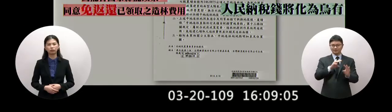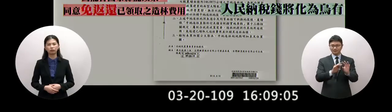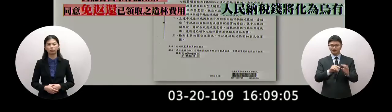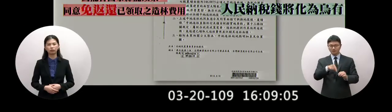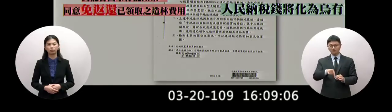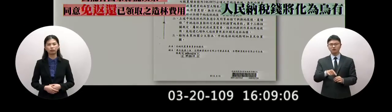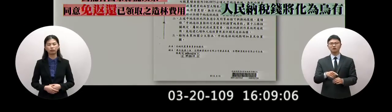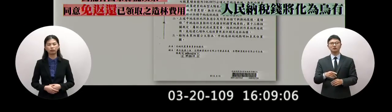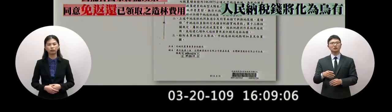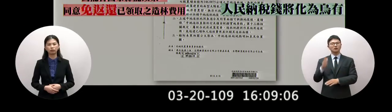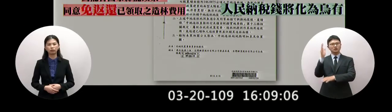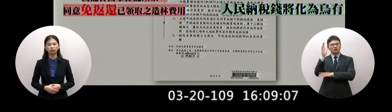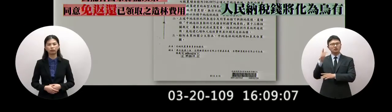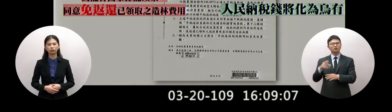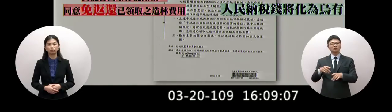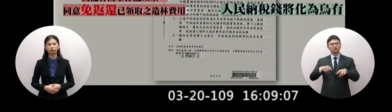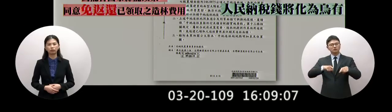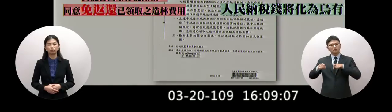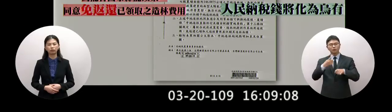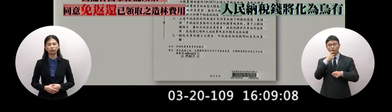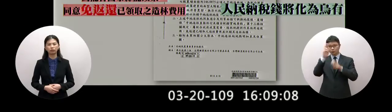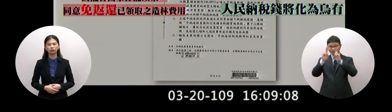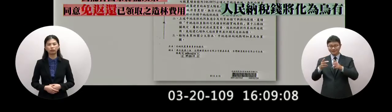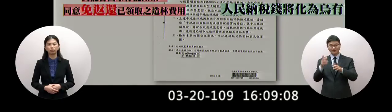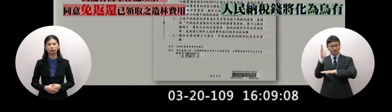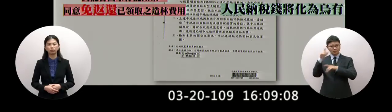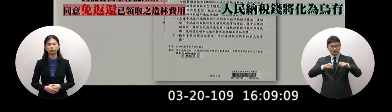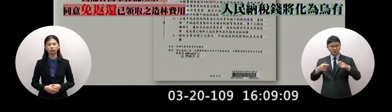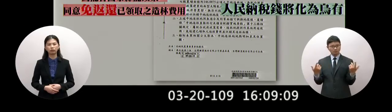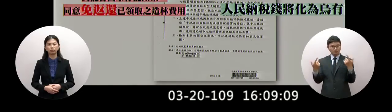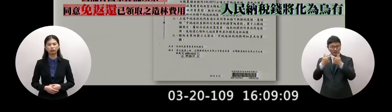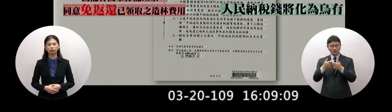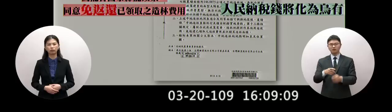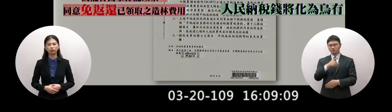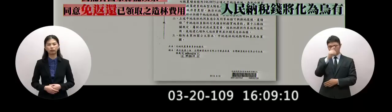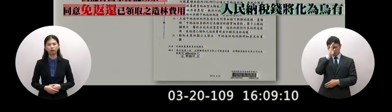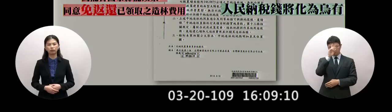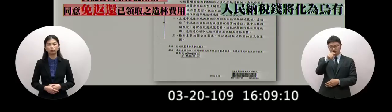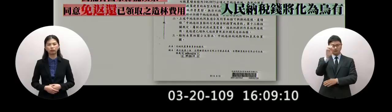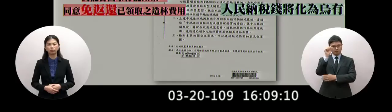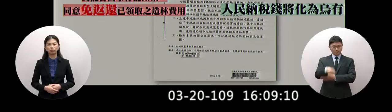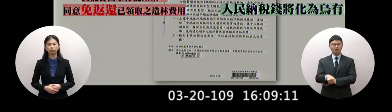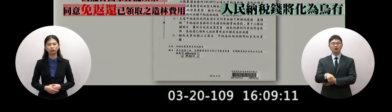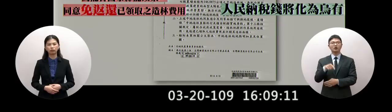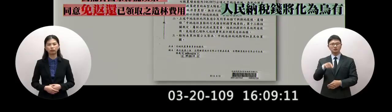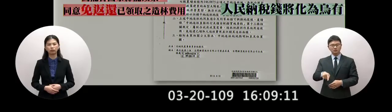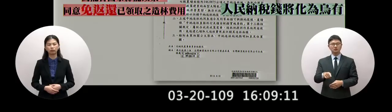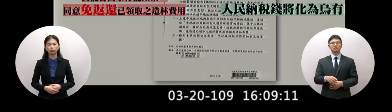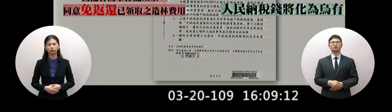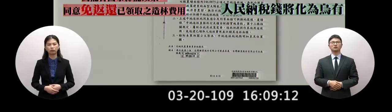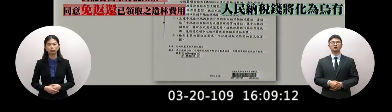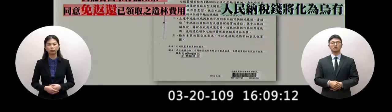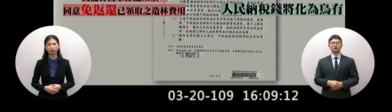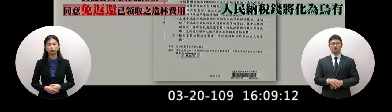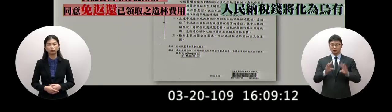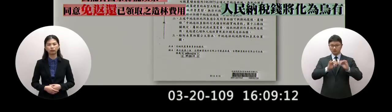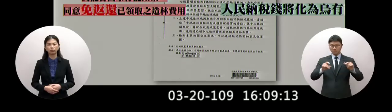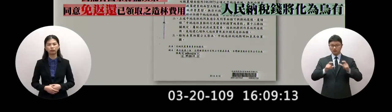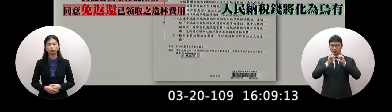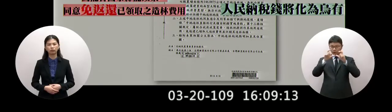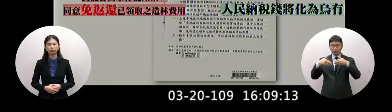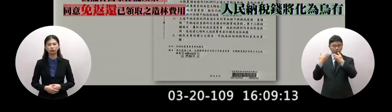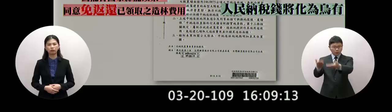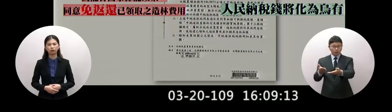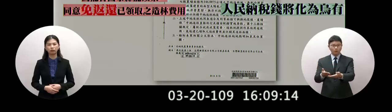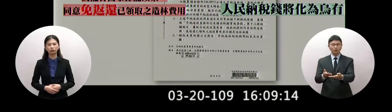配合国家的绿能政策使用，请同意免返还已经